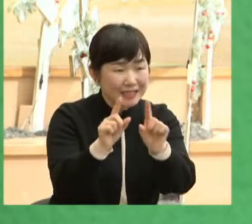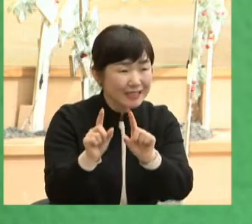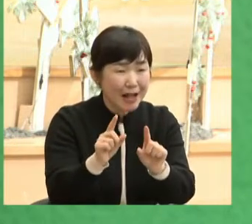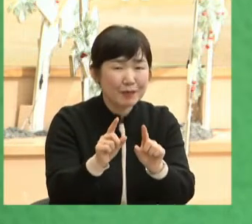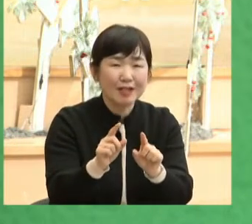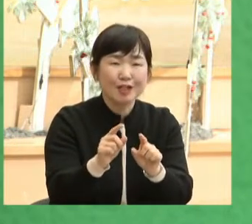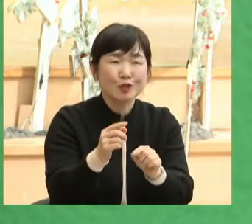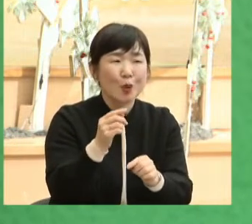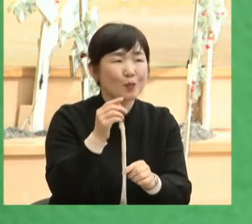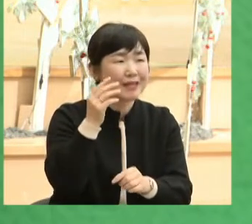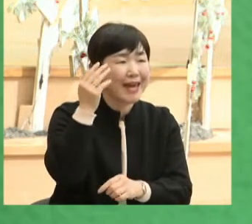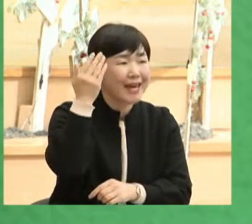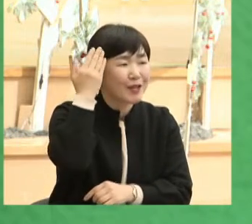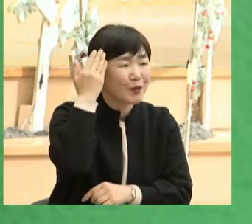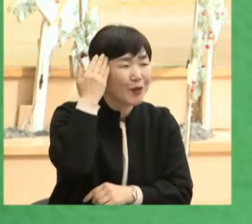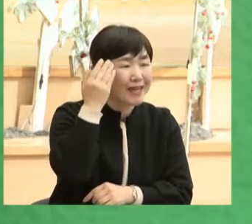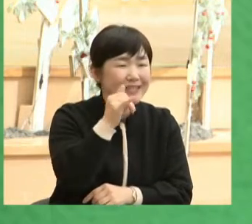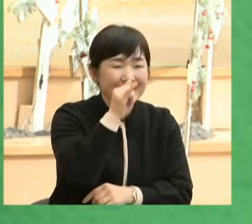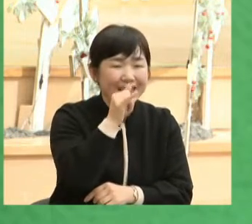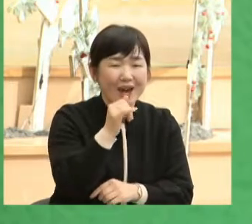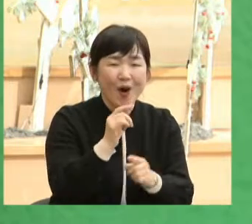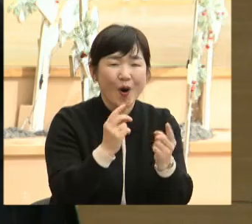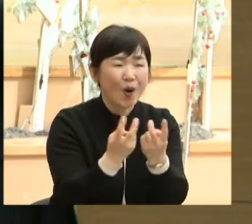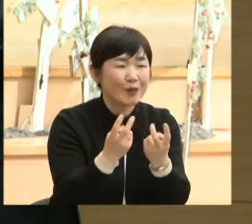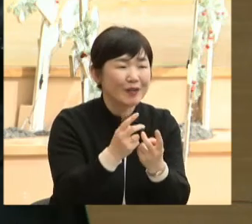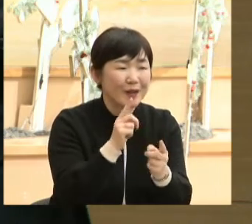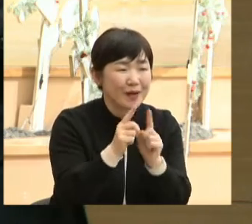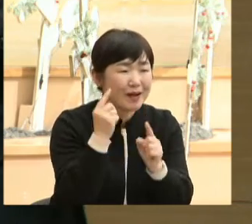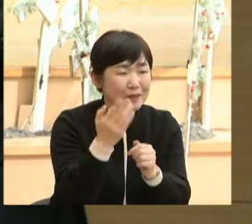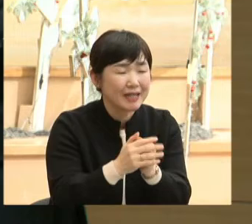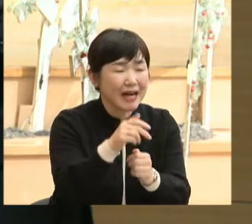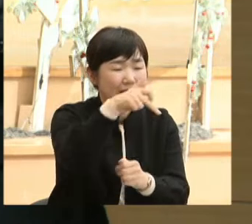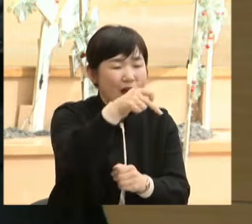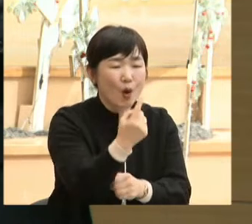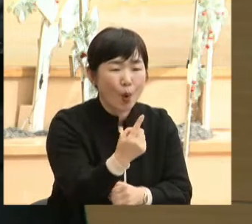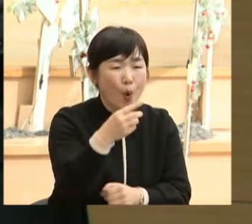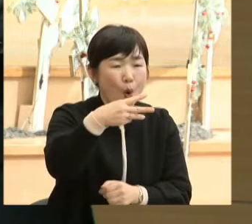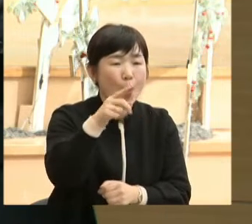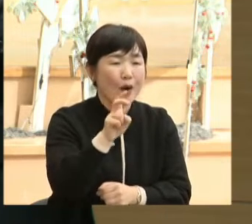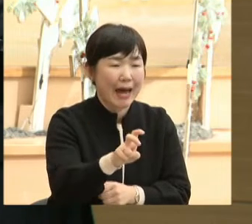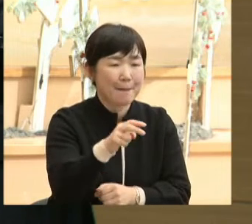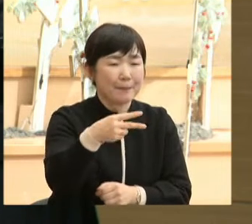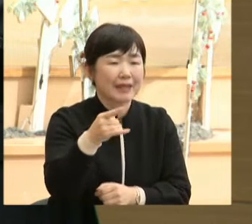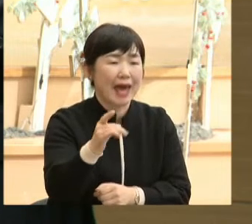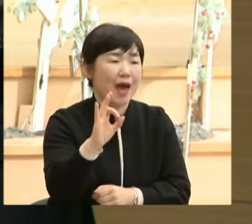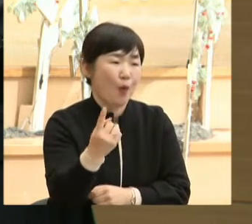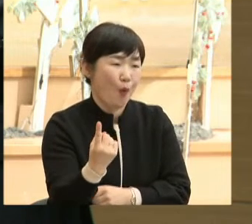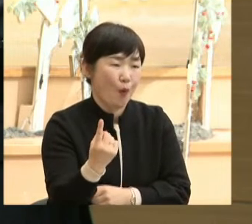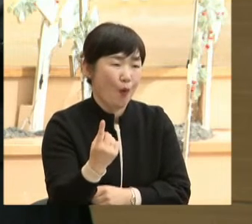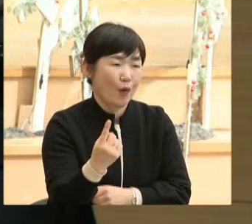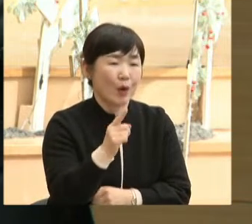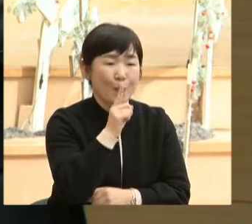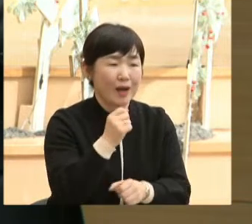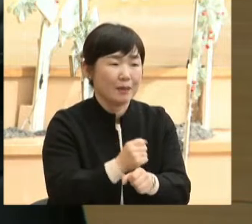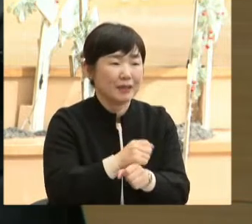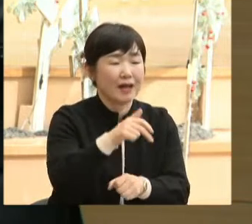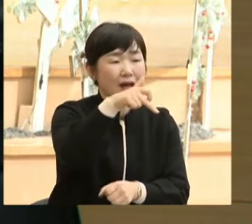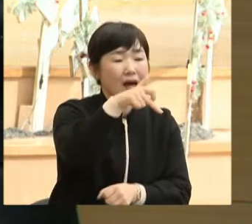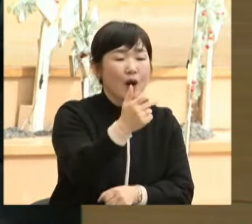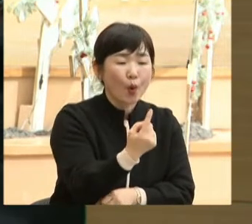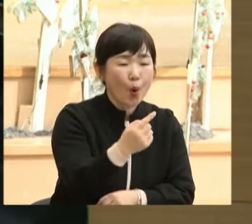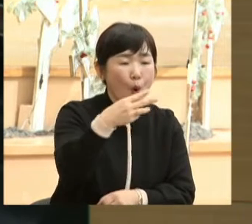유식하게네 글자로 우리가 뭐라고 말합니까 콜 하면 돼요 알았죠 코람데오라고 말할